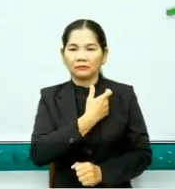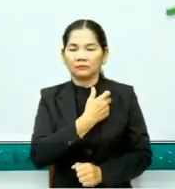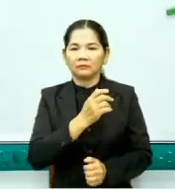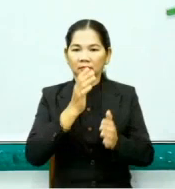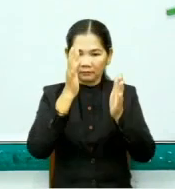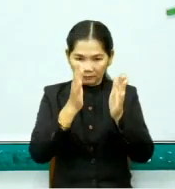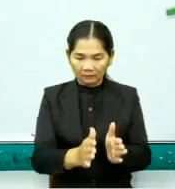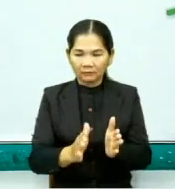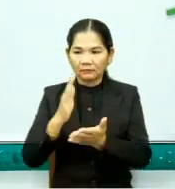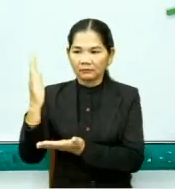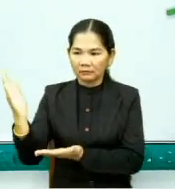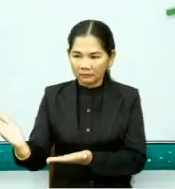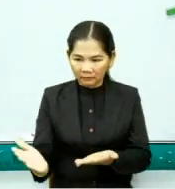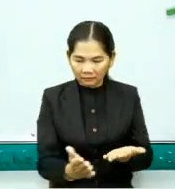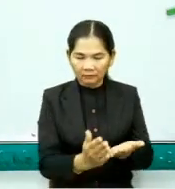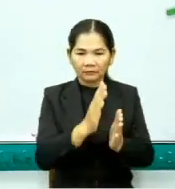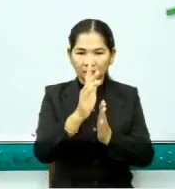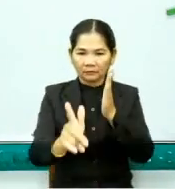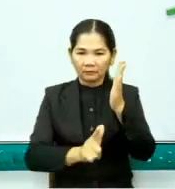nhiêu chiết